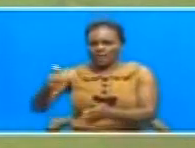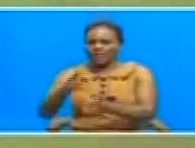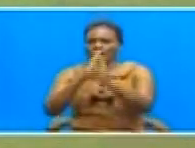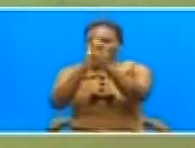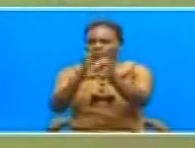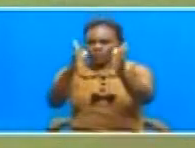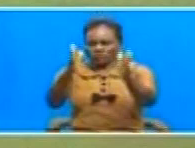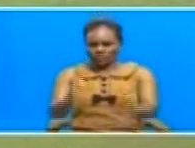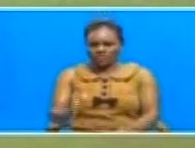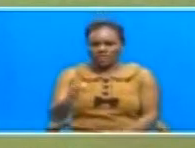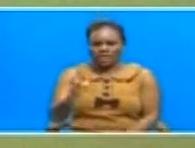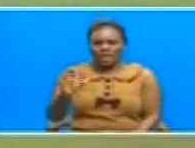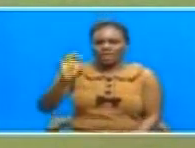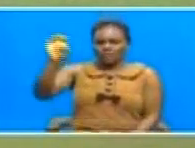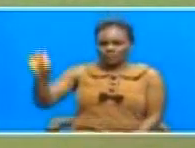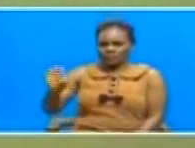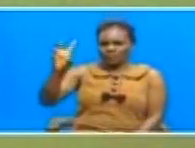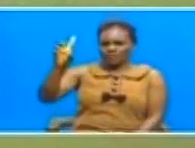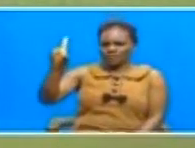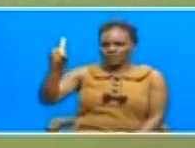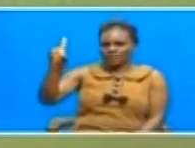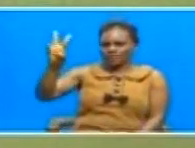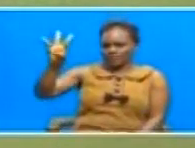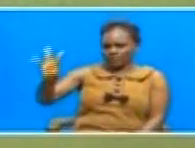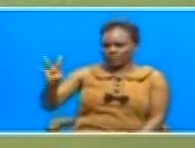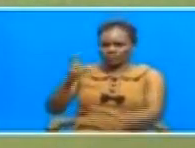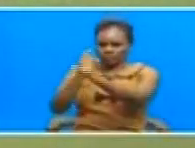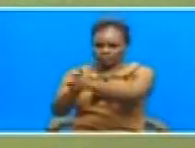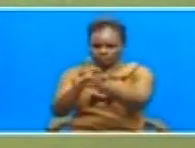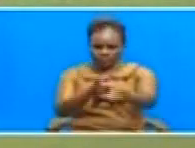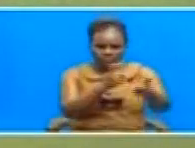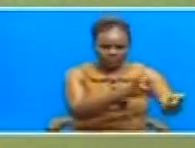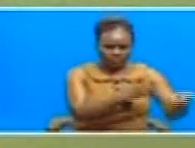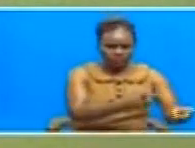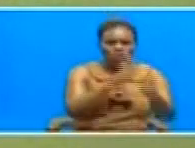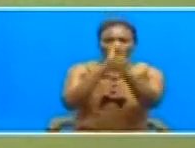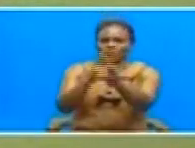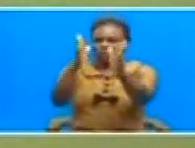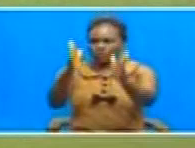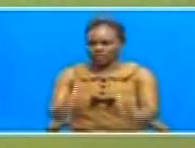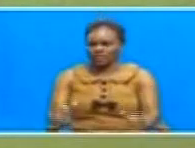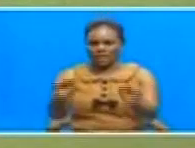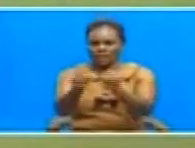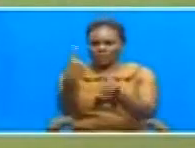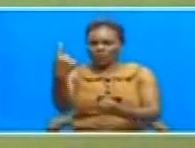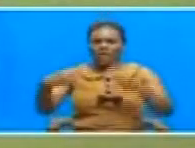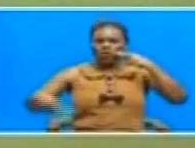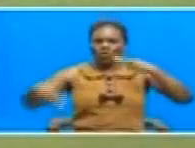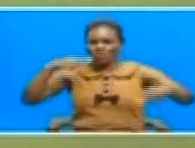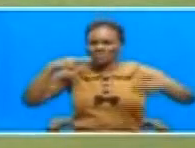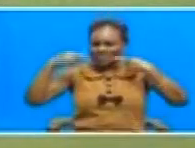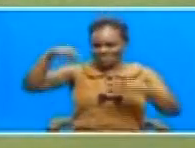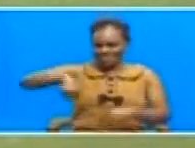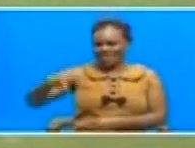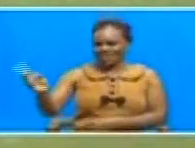la Ujerumani Deutsche Welle DW yani, wamewatuza wanahabari katika hafla ya kufana iliyoandaliwa katika hoteli moja hapa jijini